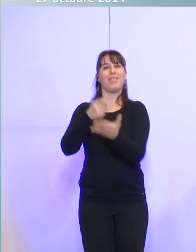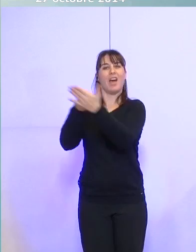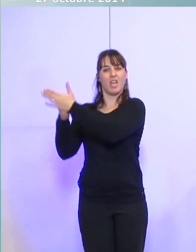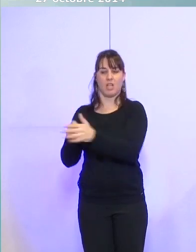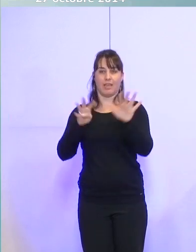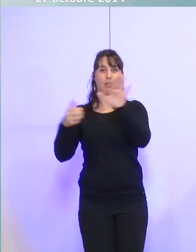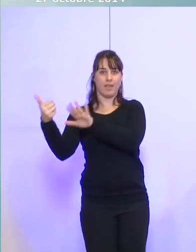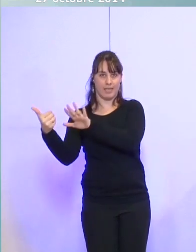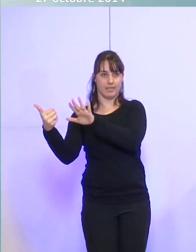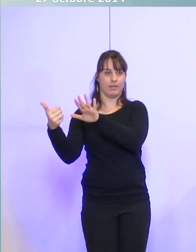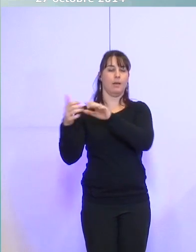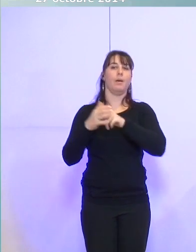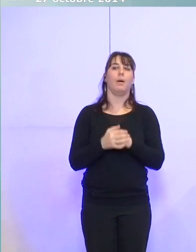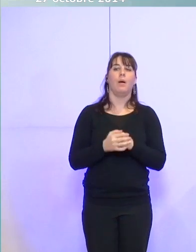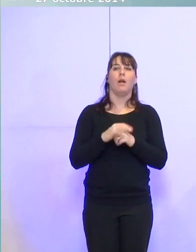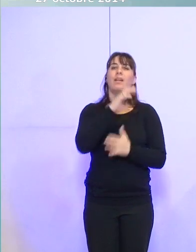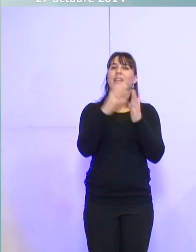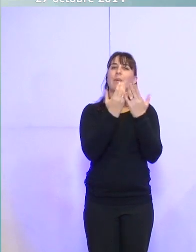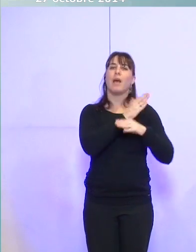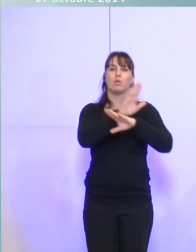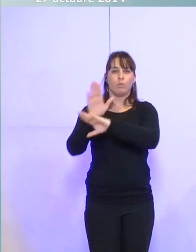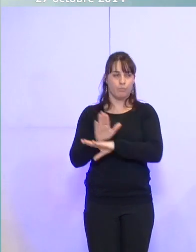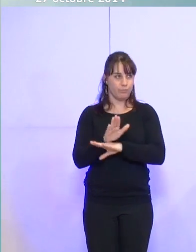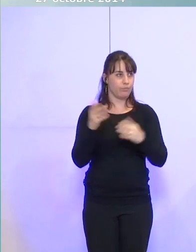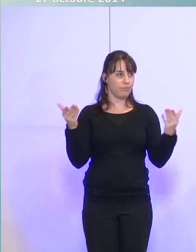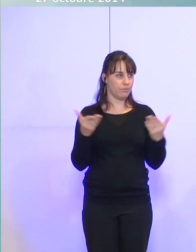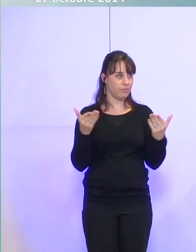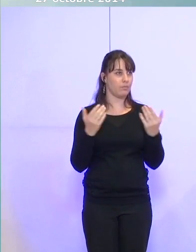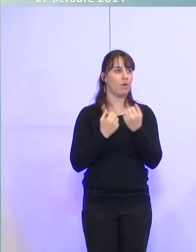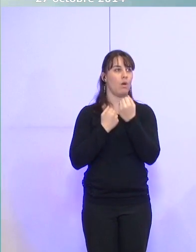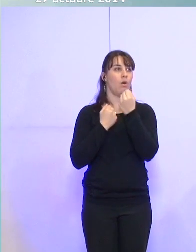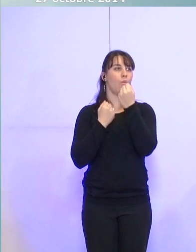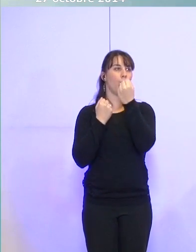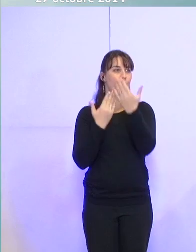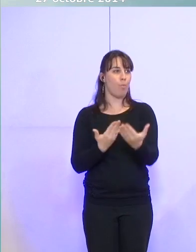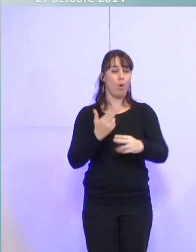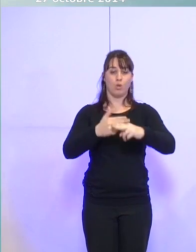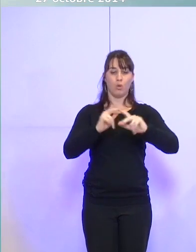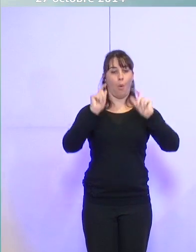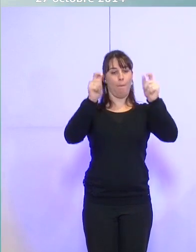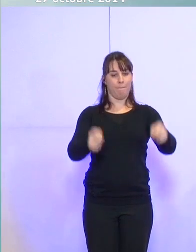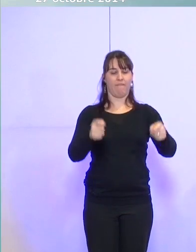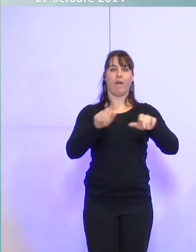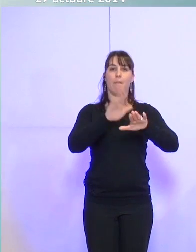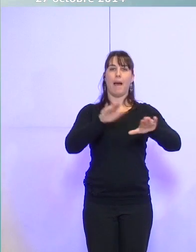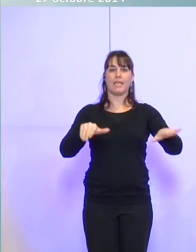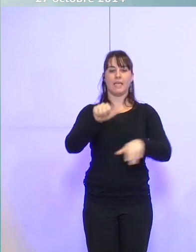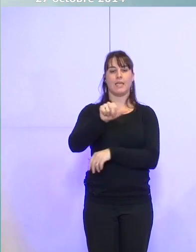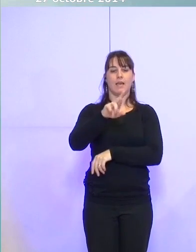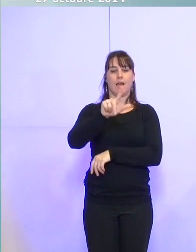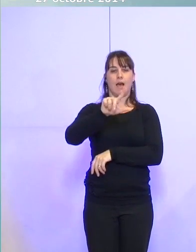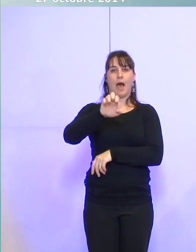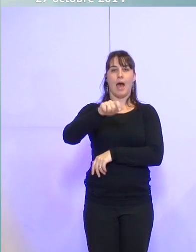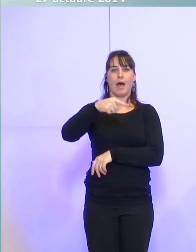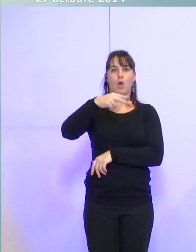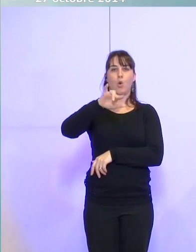96. Par cette délibération, il est proposé d'abord de dénommer ce parking parking de l'Arlequin, cette toponymie